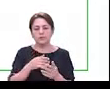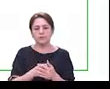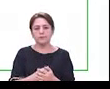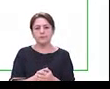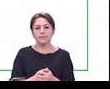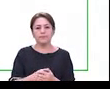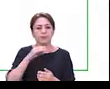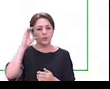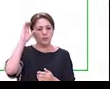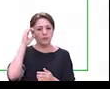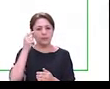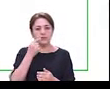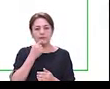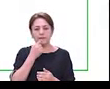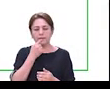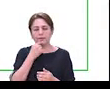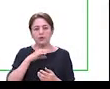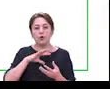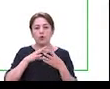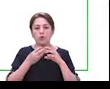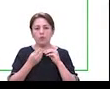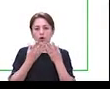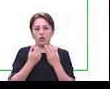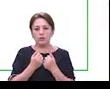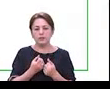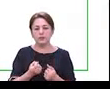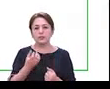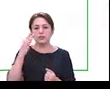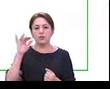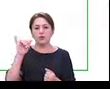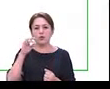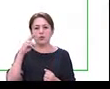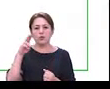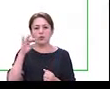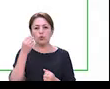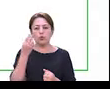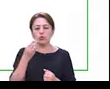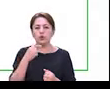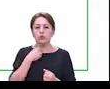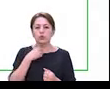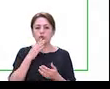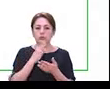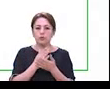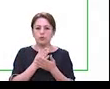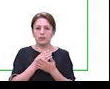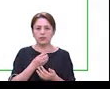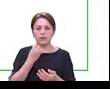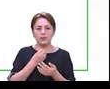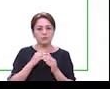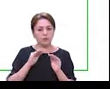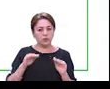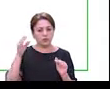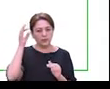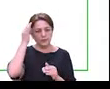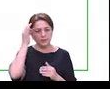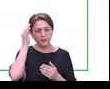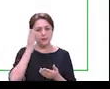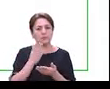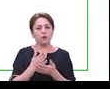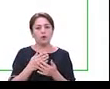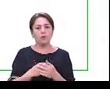Demak, o'zbek tilida umuman olganda nechta undosh tovush bor edi aziz o'quvchilar?